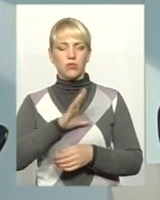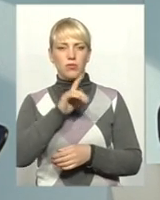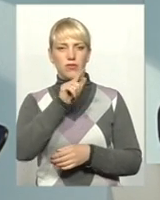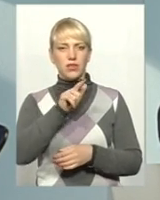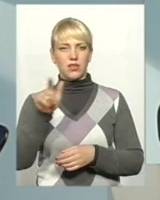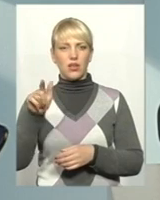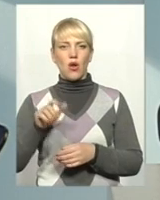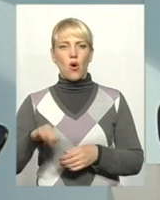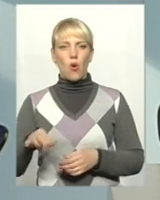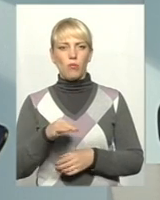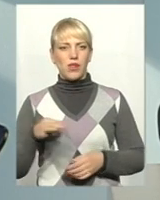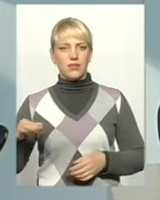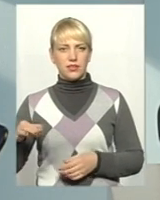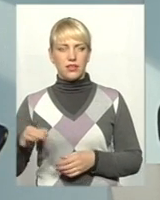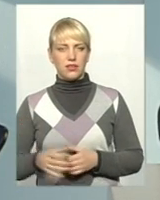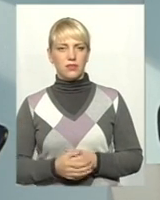областях